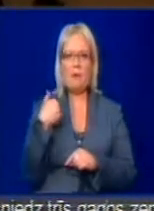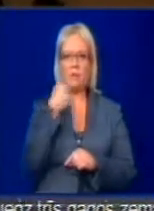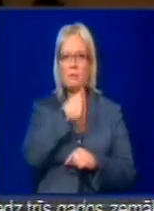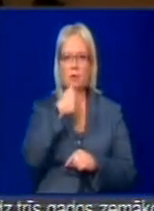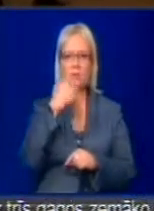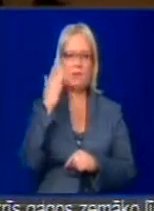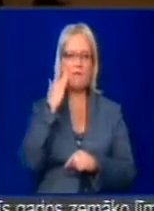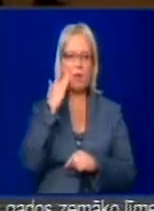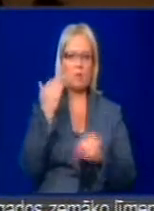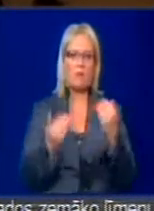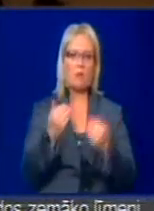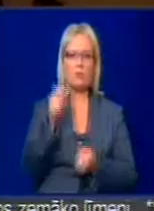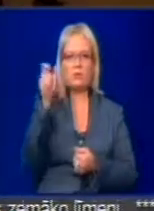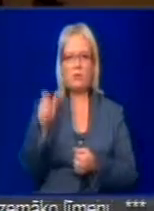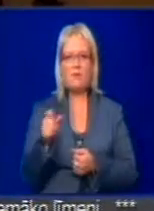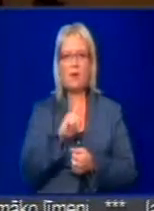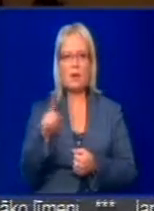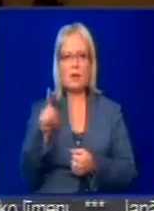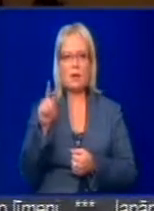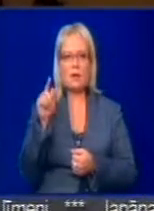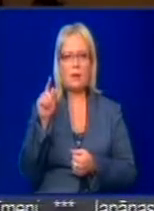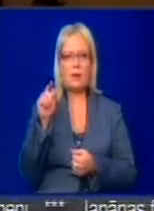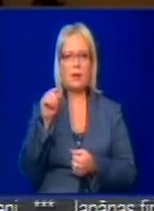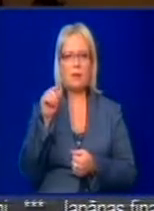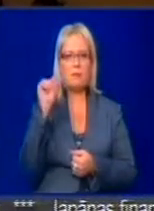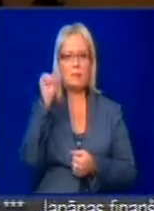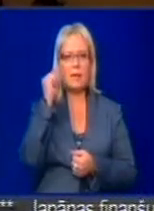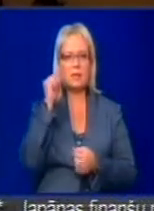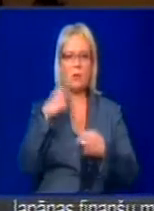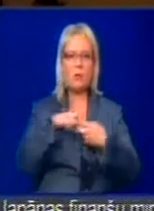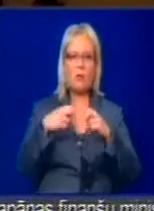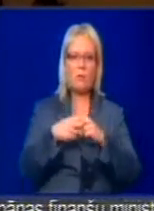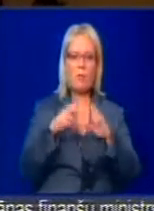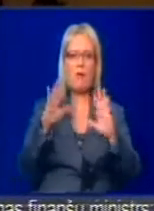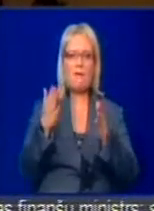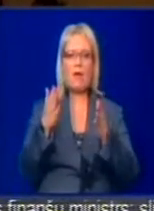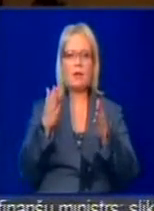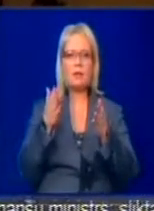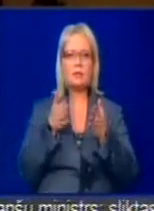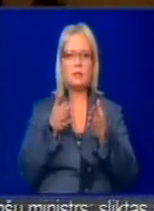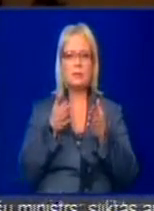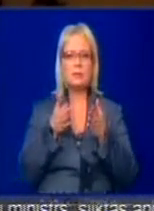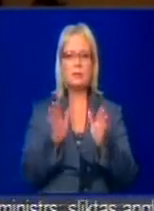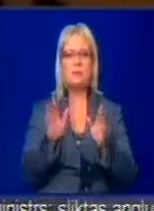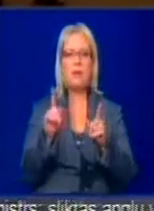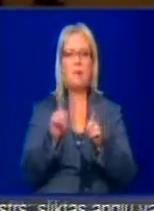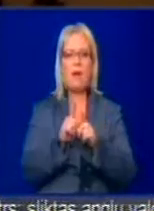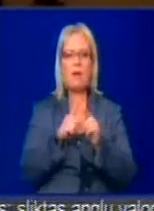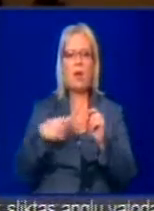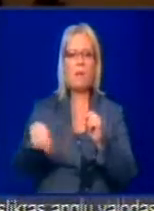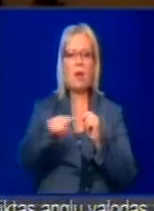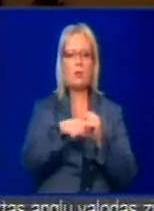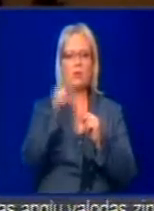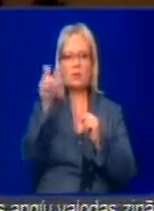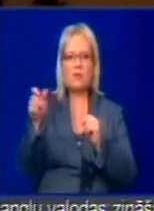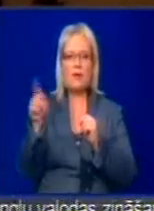personīgs viedoklis varbūt cilvēkam ir kāda psihiska problēma, vai arī dzimtā vai apkārtējos